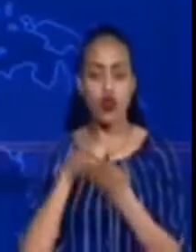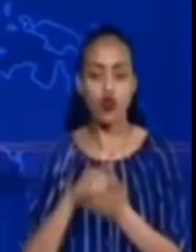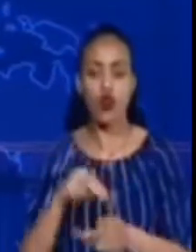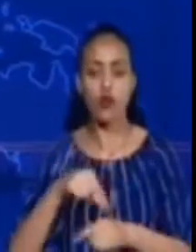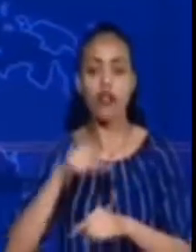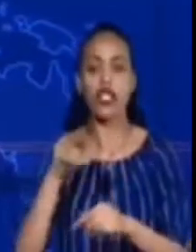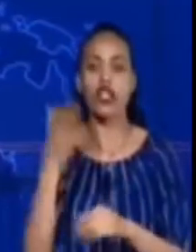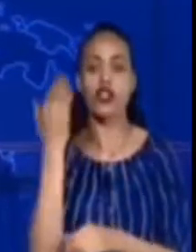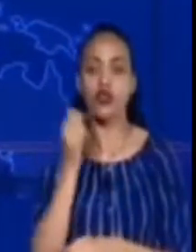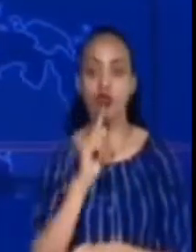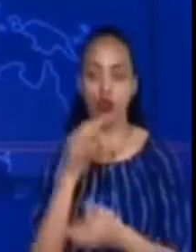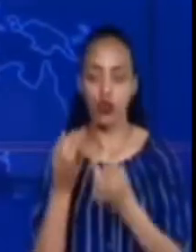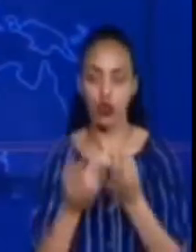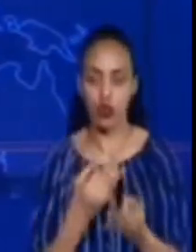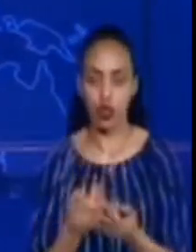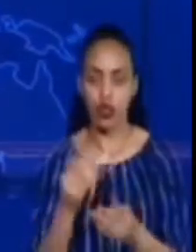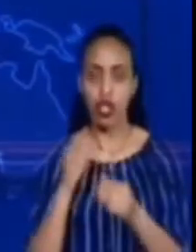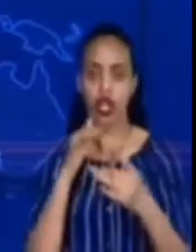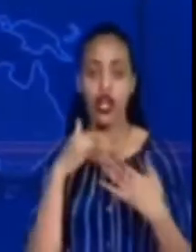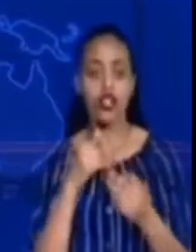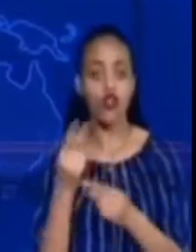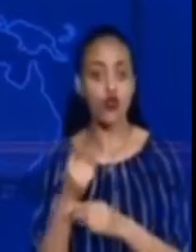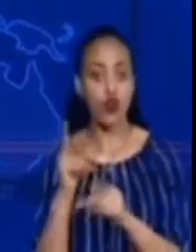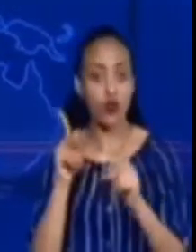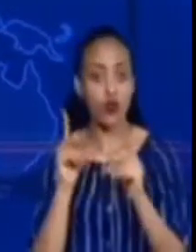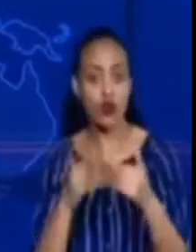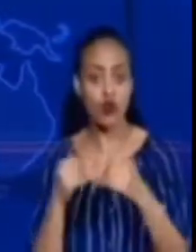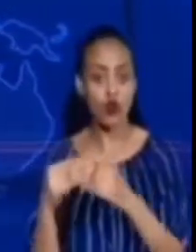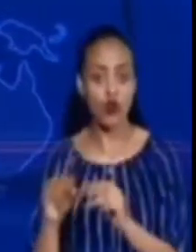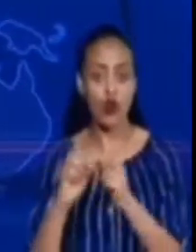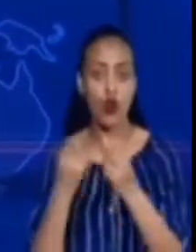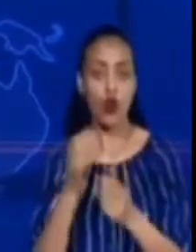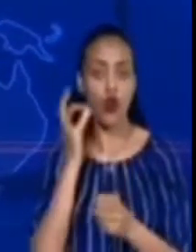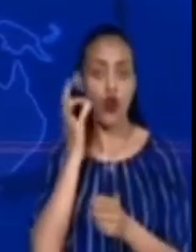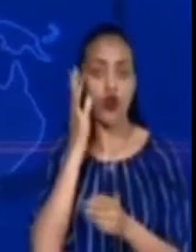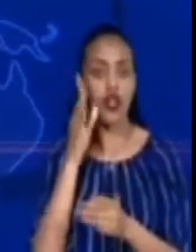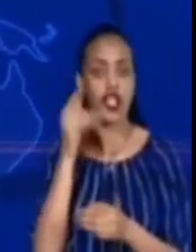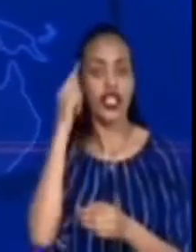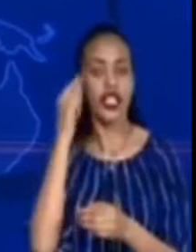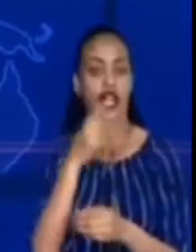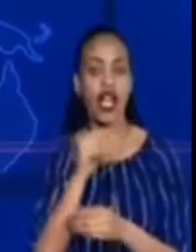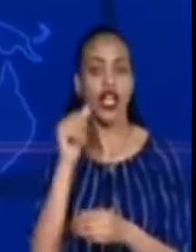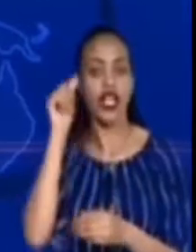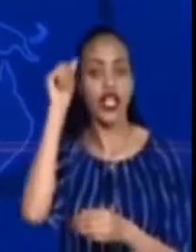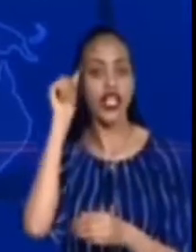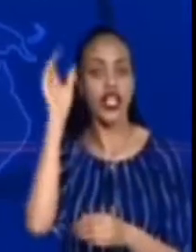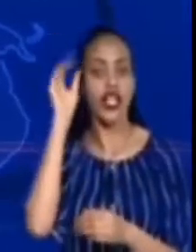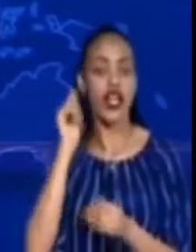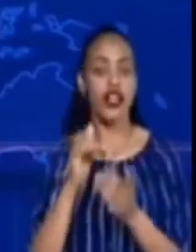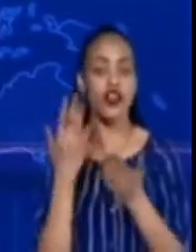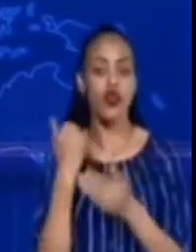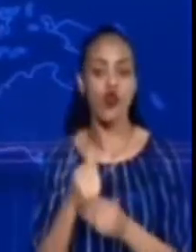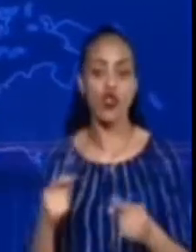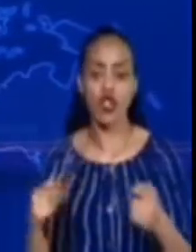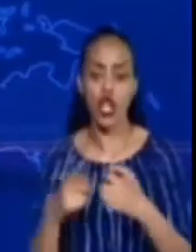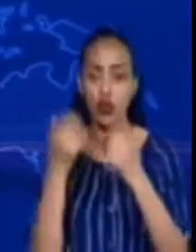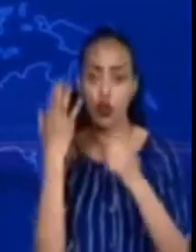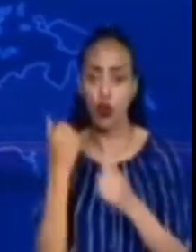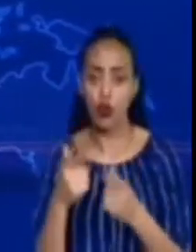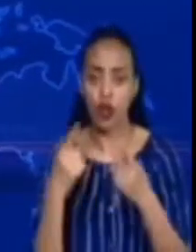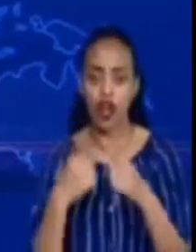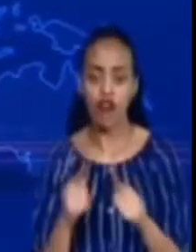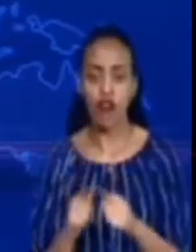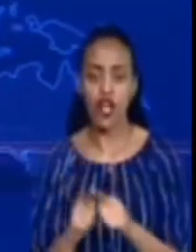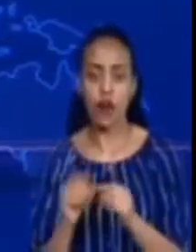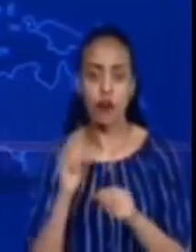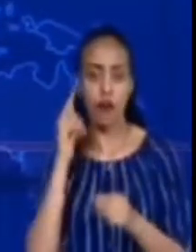አንሰጥም the foundation of starting history or the beginning history of Ethiopian